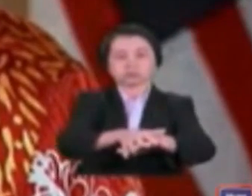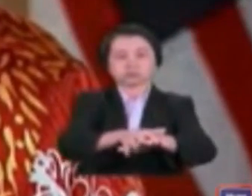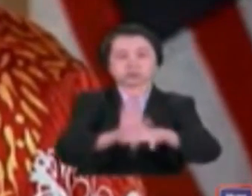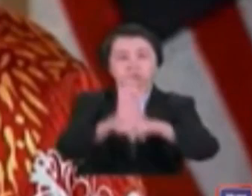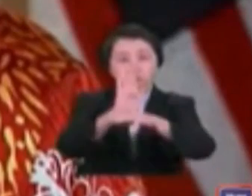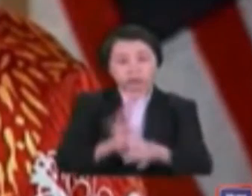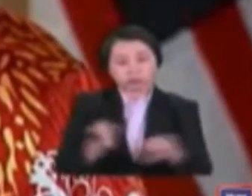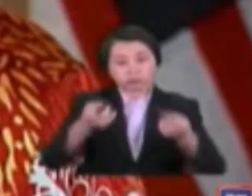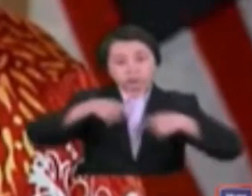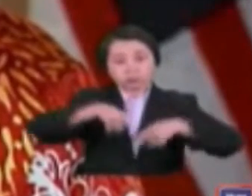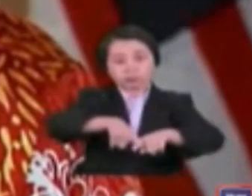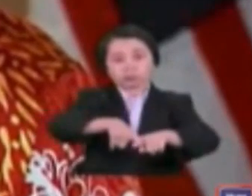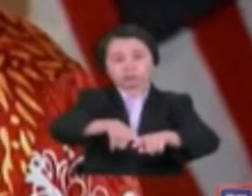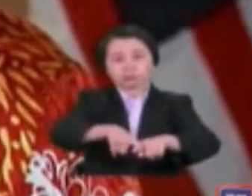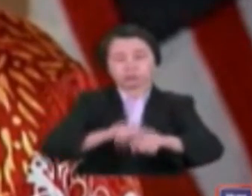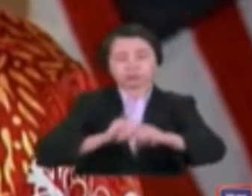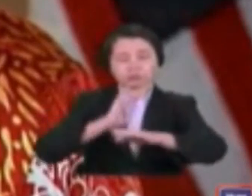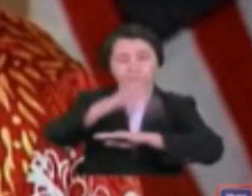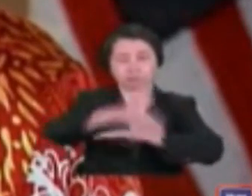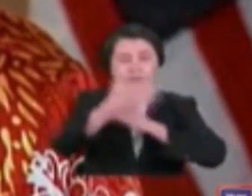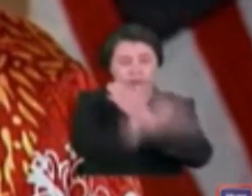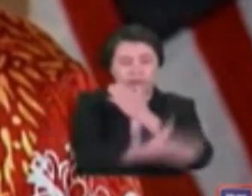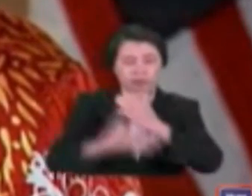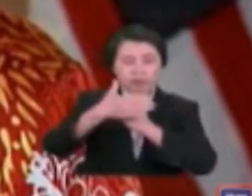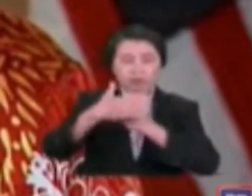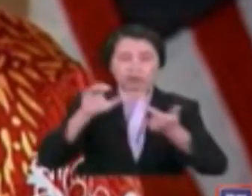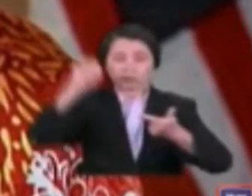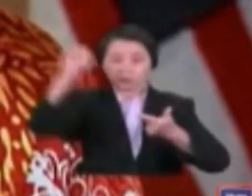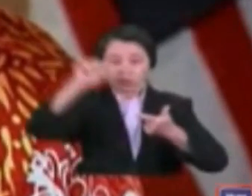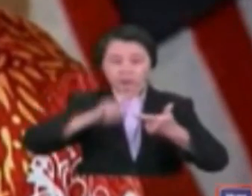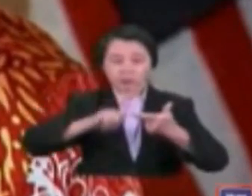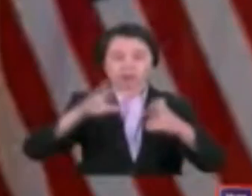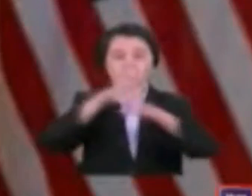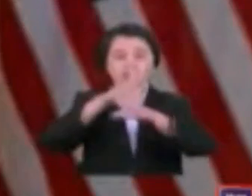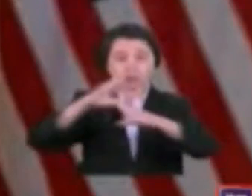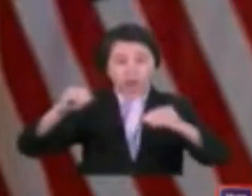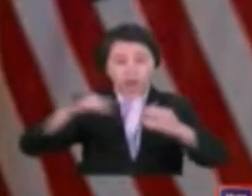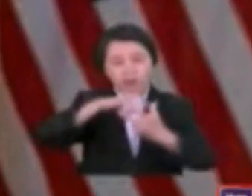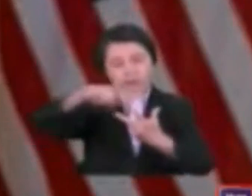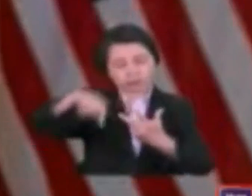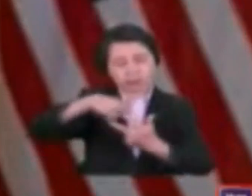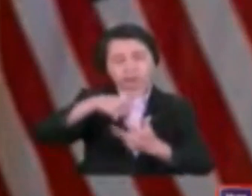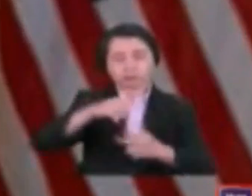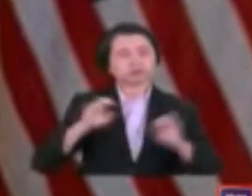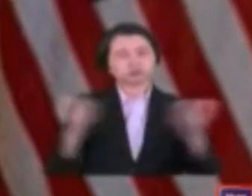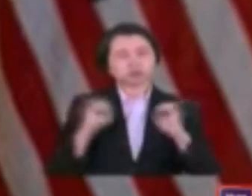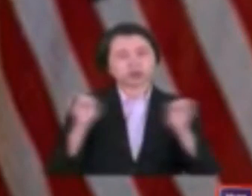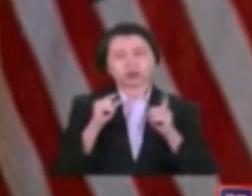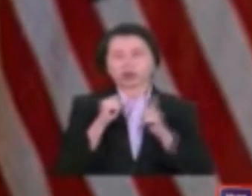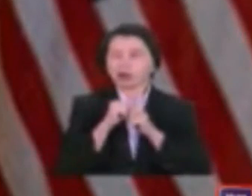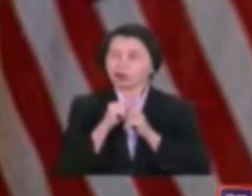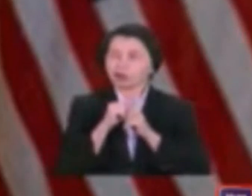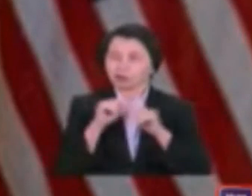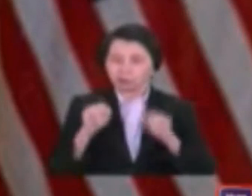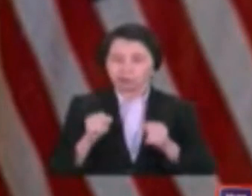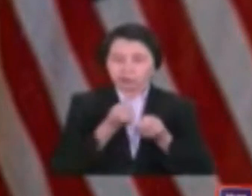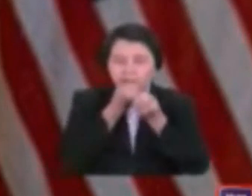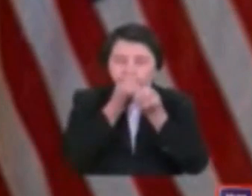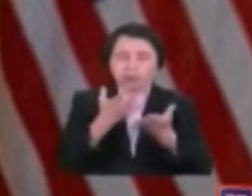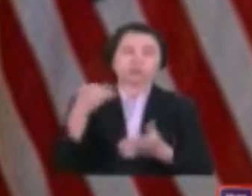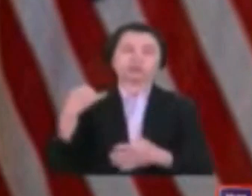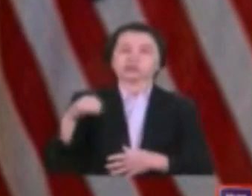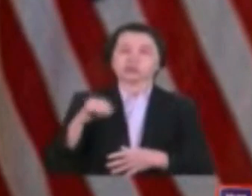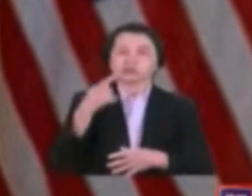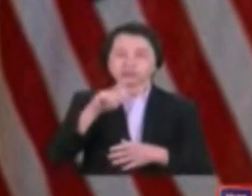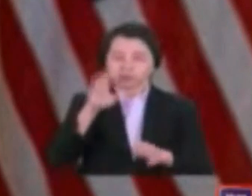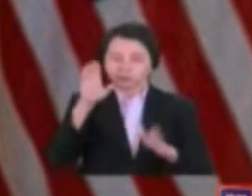budaya merentasi Semenanjung, Sabah dan Sarawak. Tiada ungkapan yang dapat dizahirkan